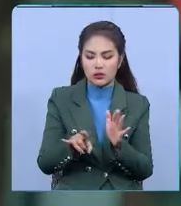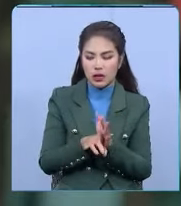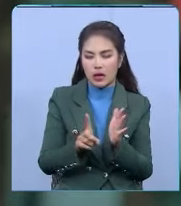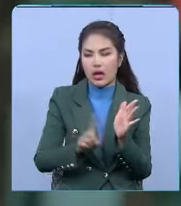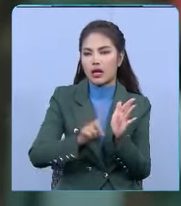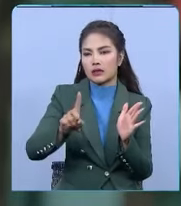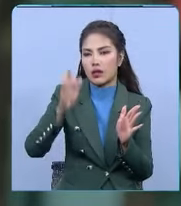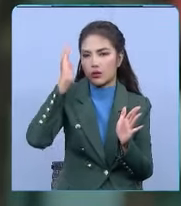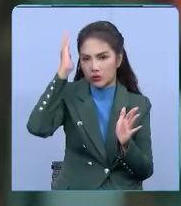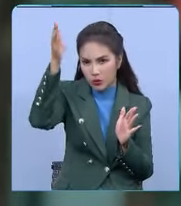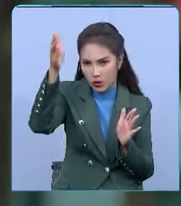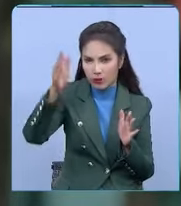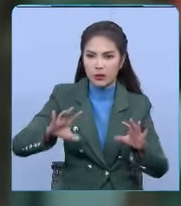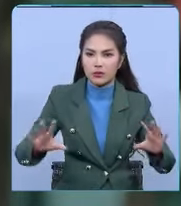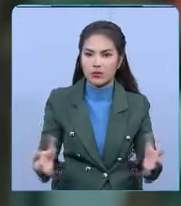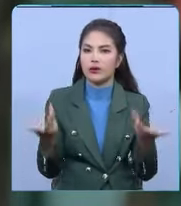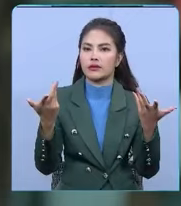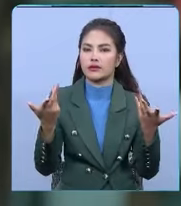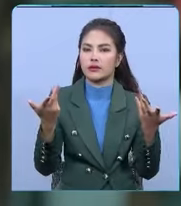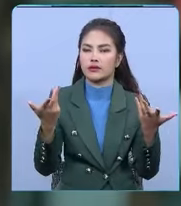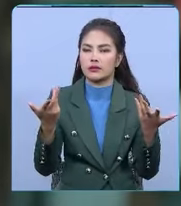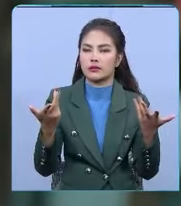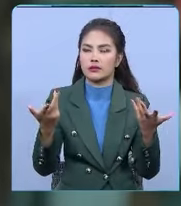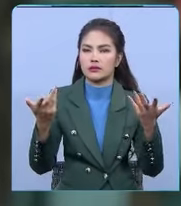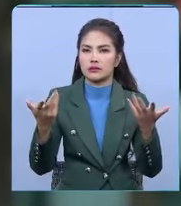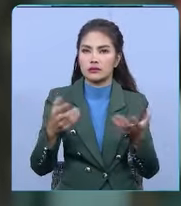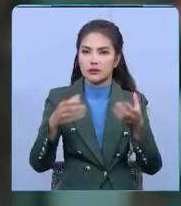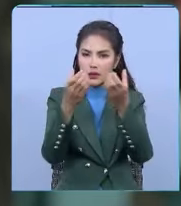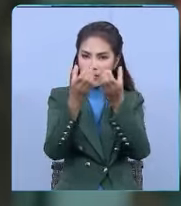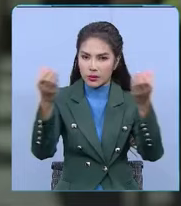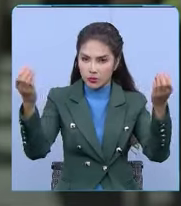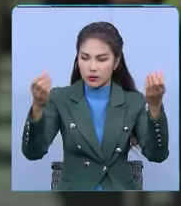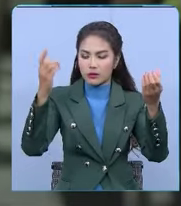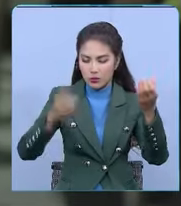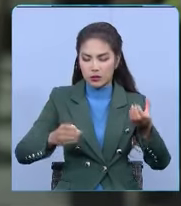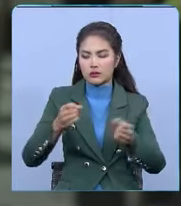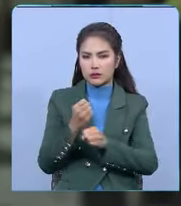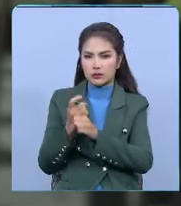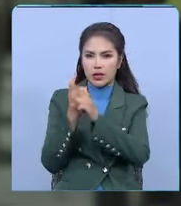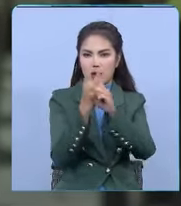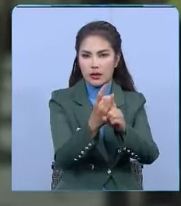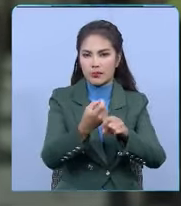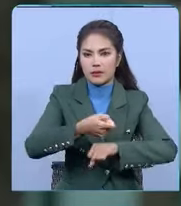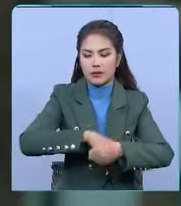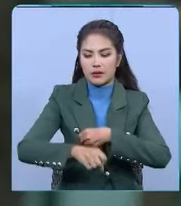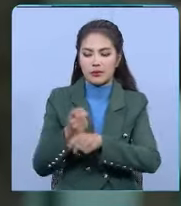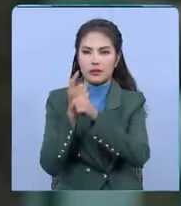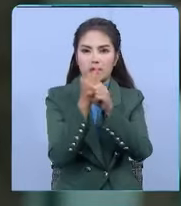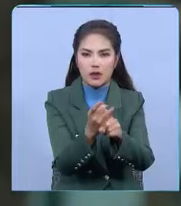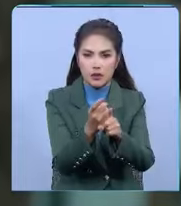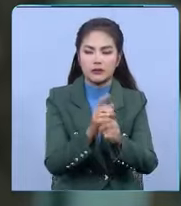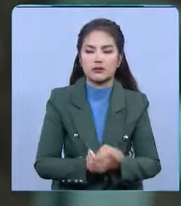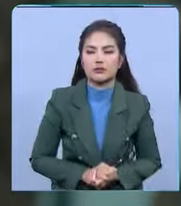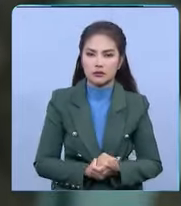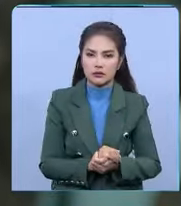แล้วซ ึ่ งรัฐธรรมนูญได้เขียนไว้ก็จะต้องปฏิบัติตามรัฐธรรมนูญนะครับเขารัฐธรรมนูญว่ายังไงเราก็ต้